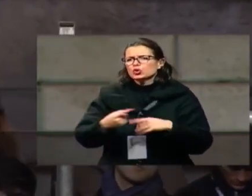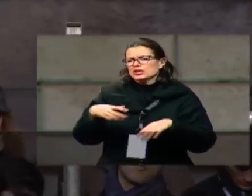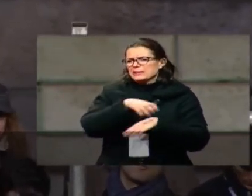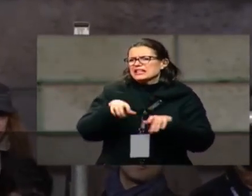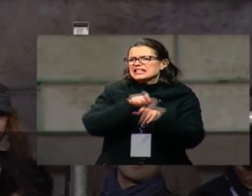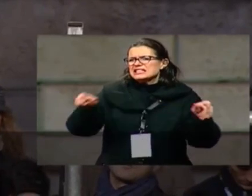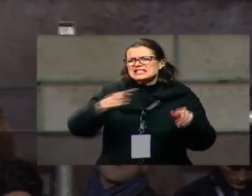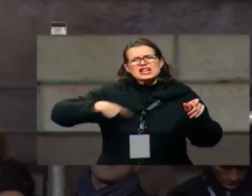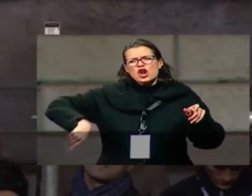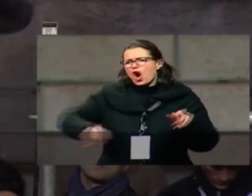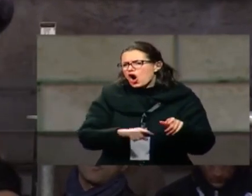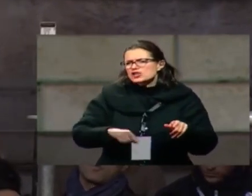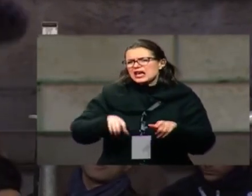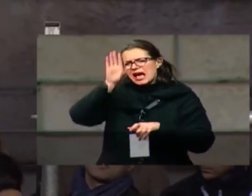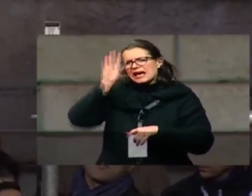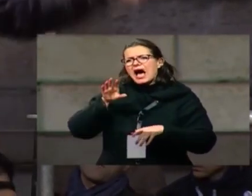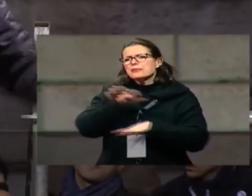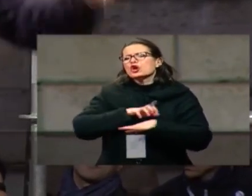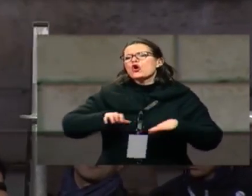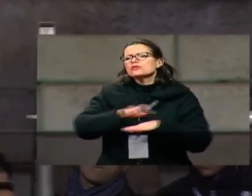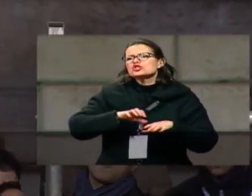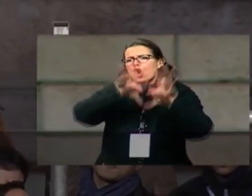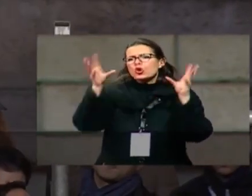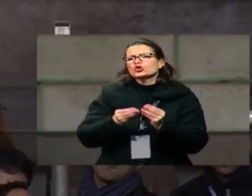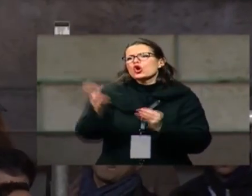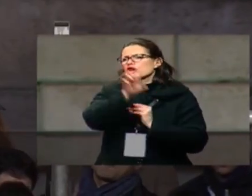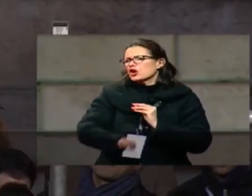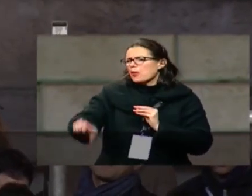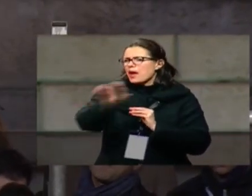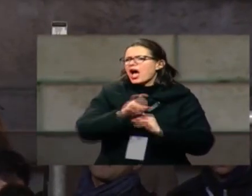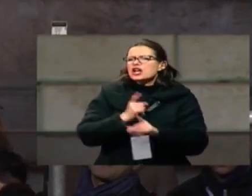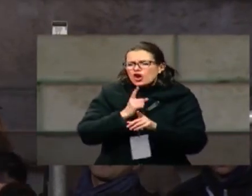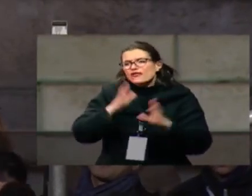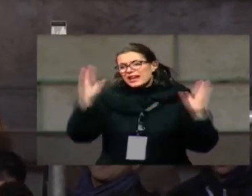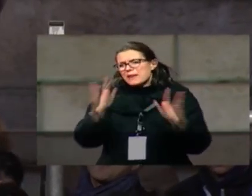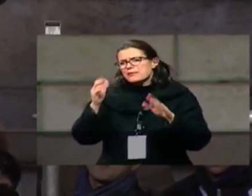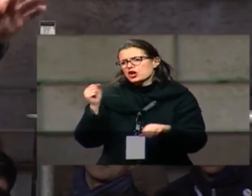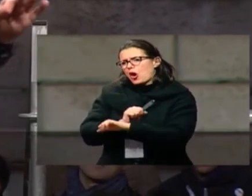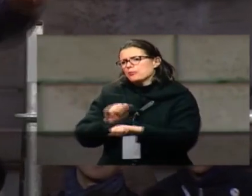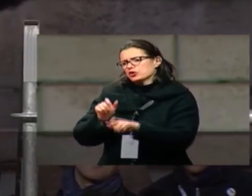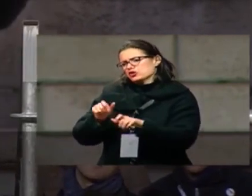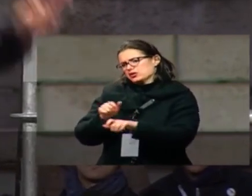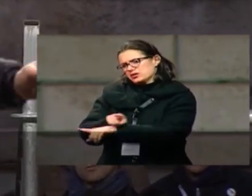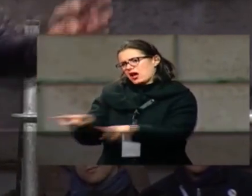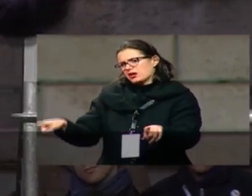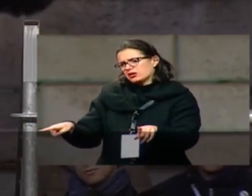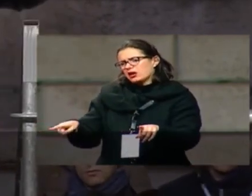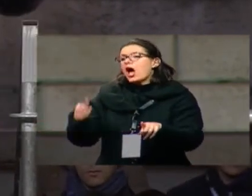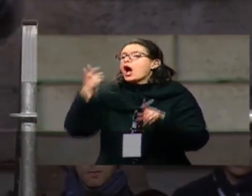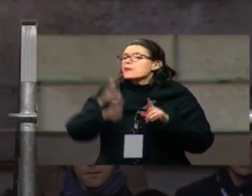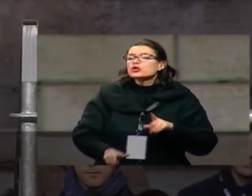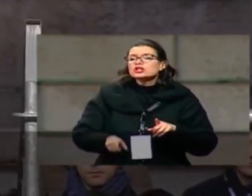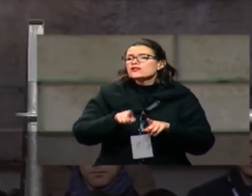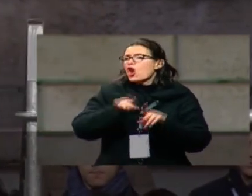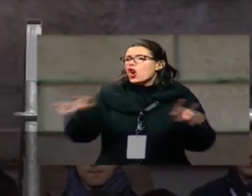commissario dell'Unione Europea dal 99 a oggi dovrebbero essere processati e Messi in galera per che hanno